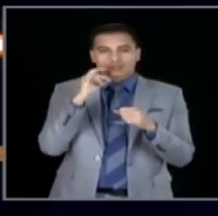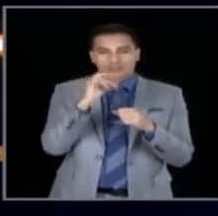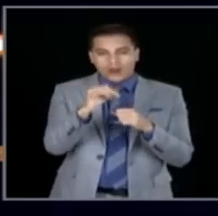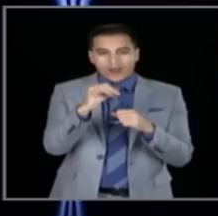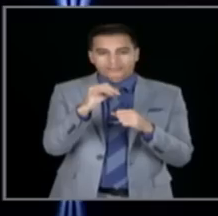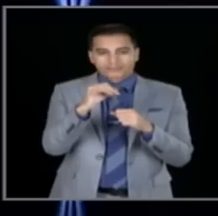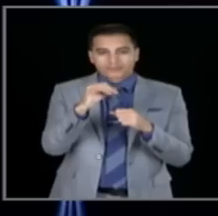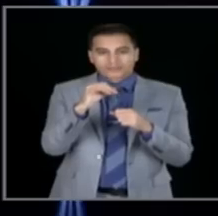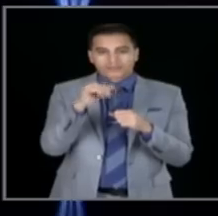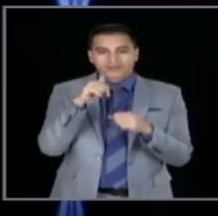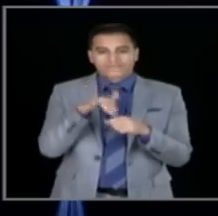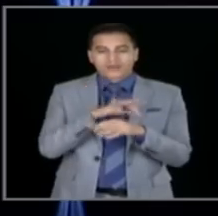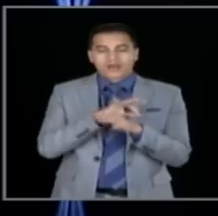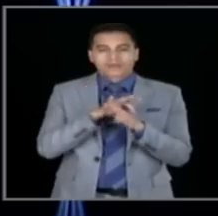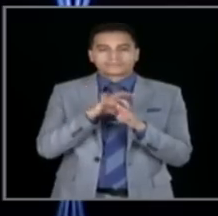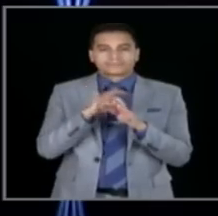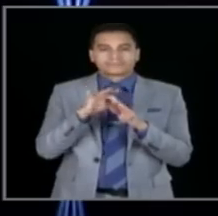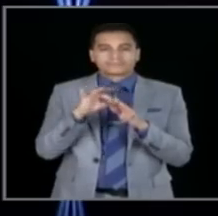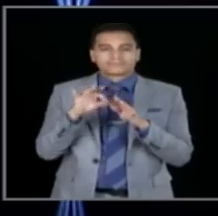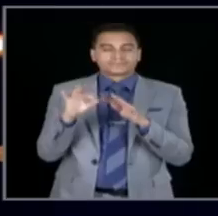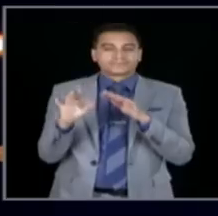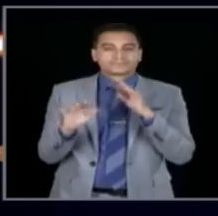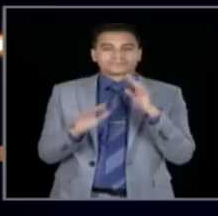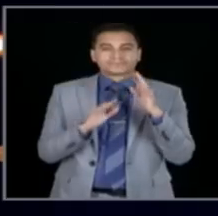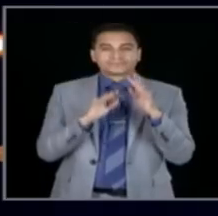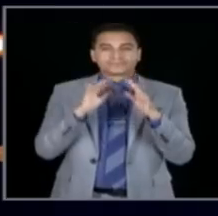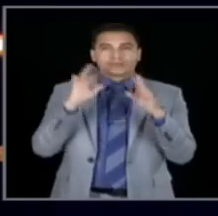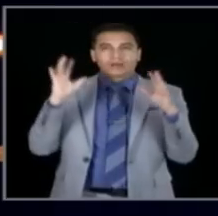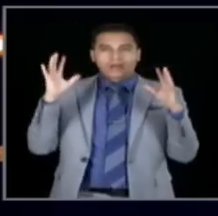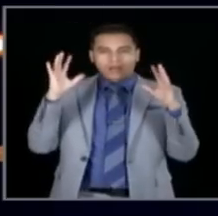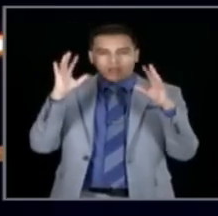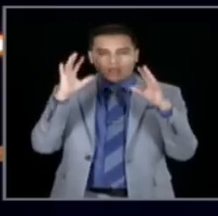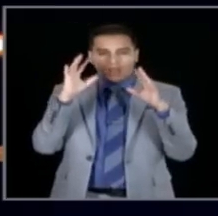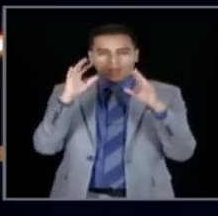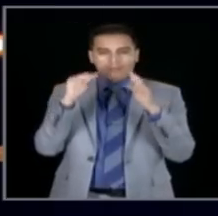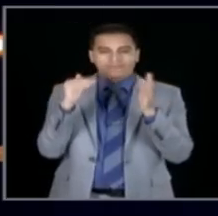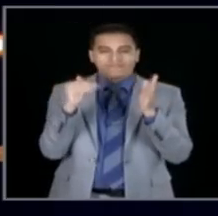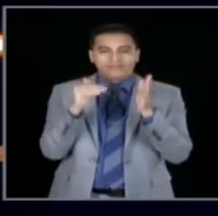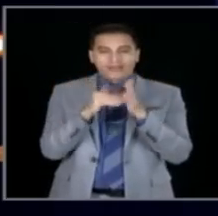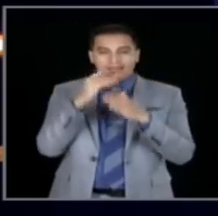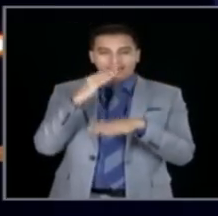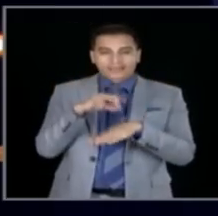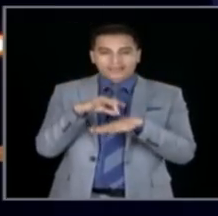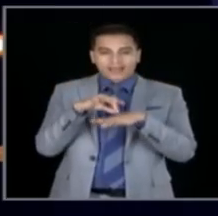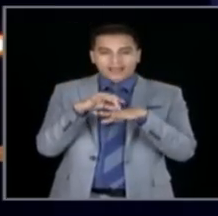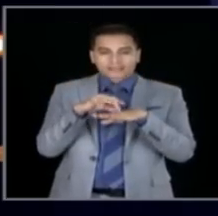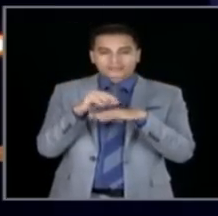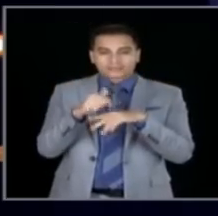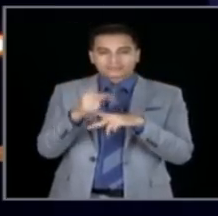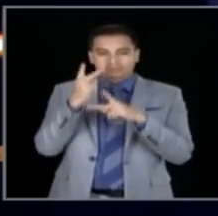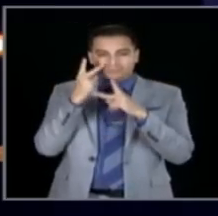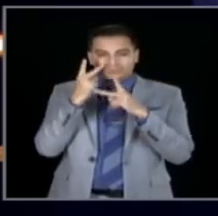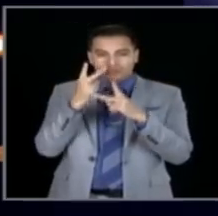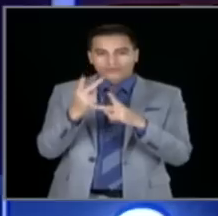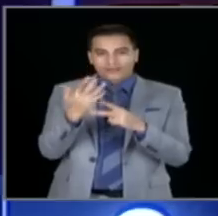1952 حصلت كارثة الضباب العظيم، وصلت لدرجة إن الناس ما كانتش